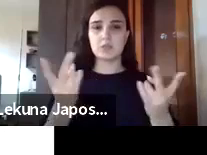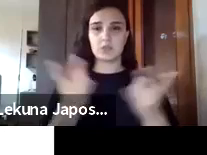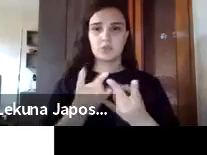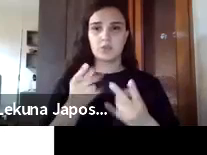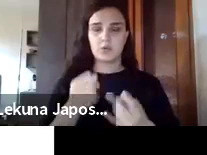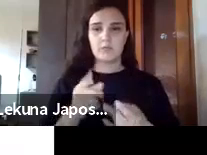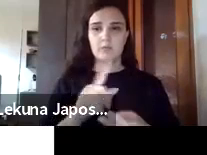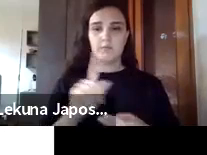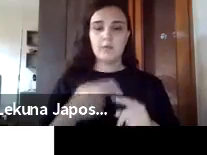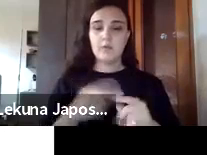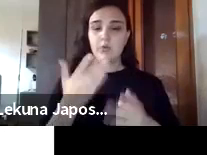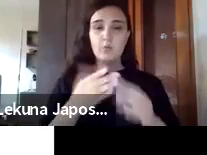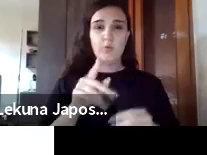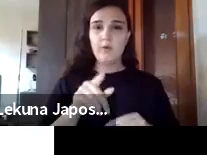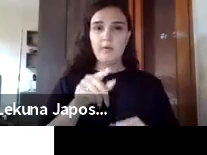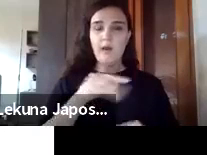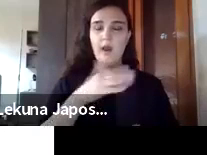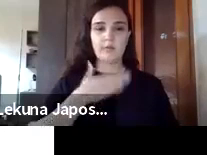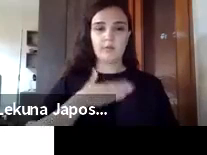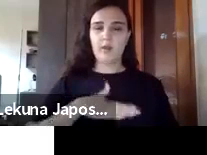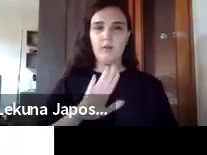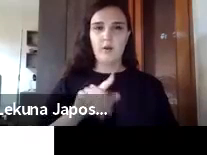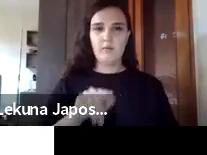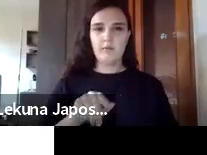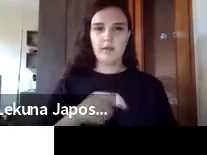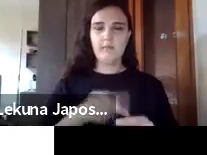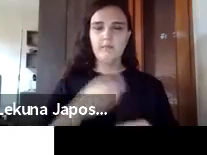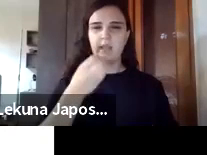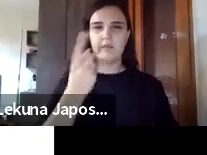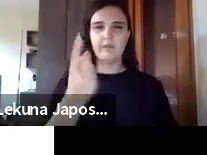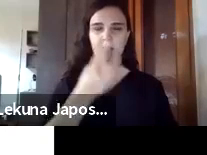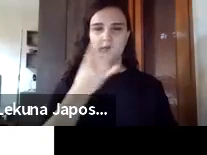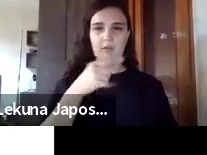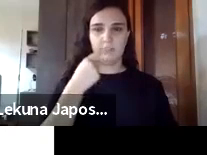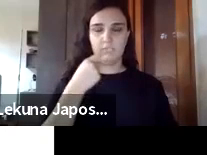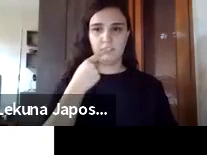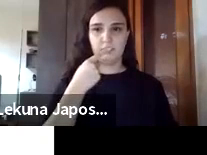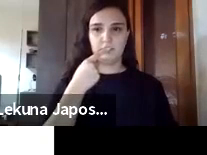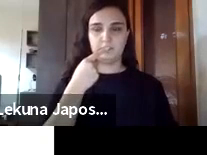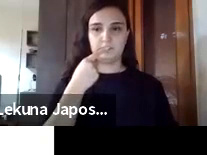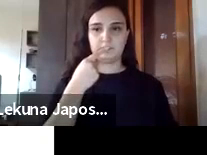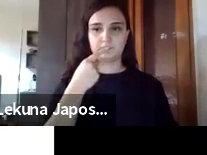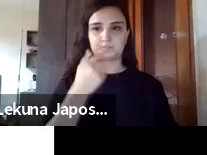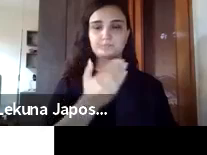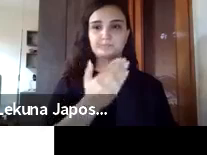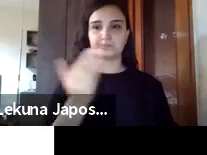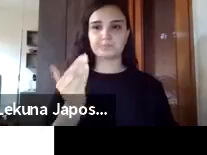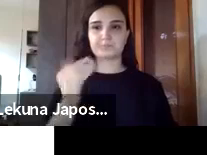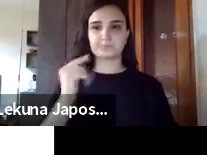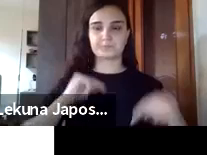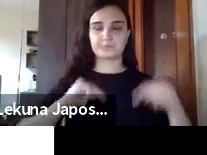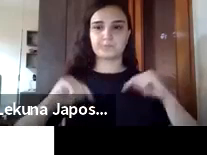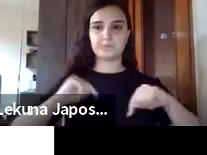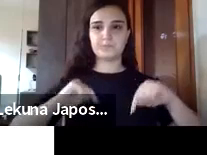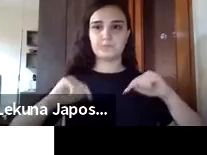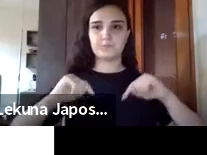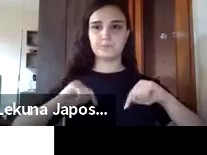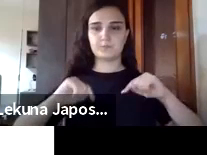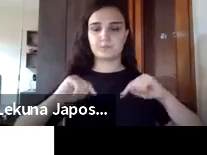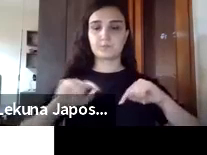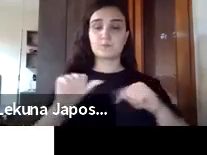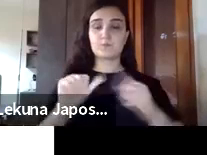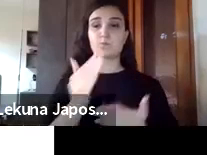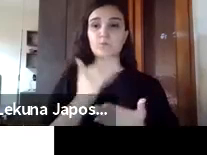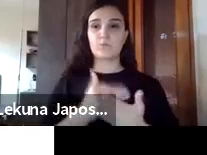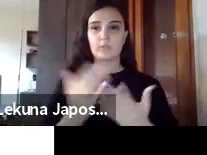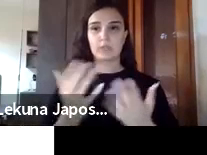საჭიროება, რომელსაც თუ არ დააკმაყოფილებთ, კიდევ ერთხელ ვამბობ, თქვენი ორგანიზმი უკუ შედეგს